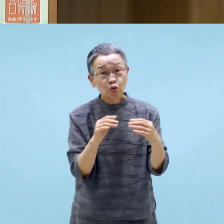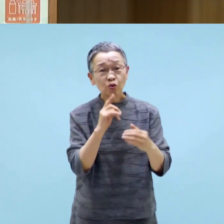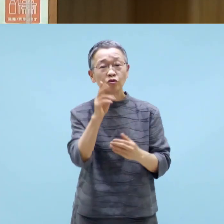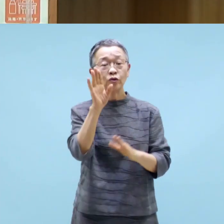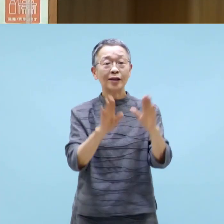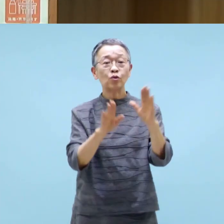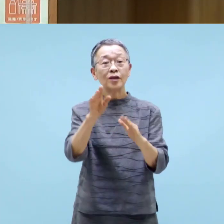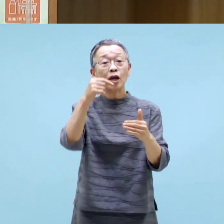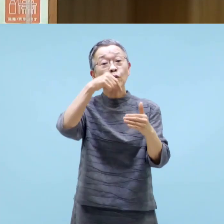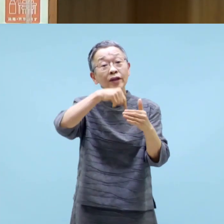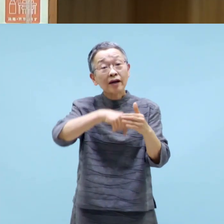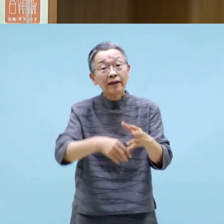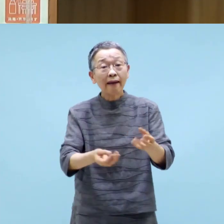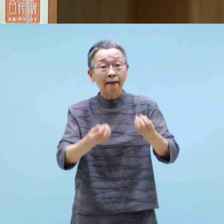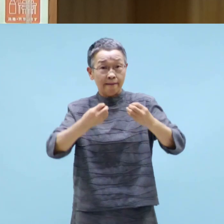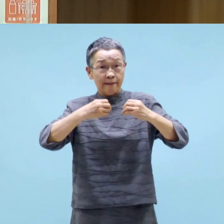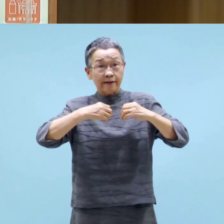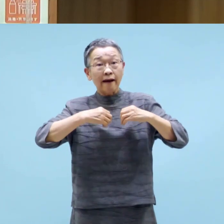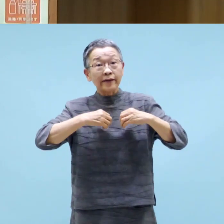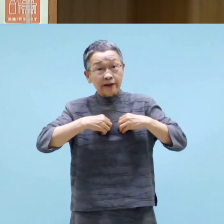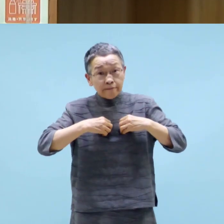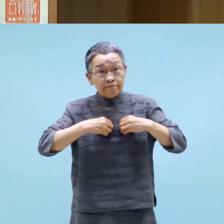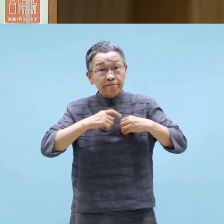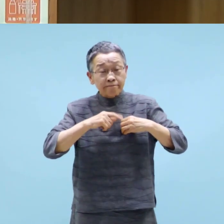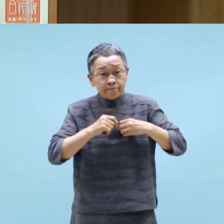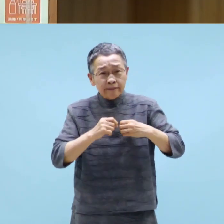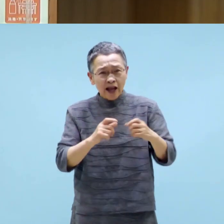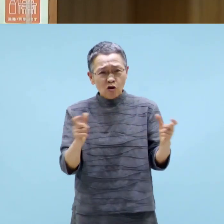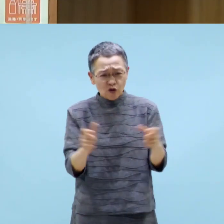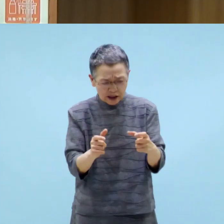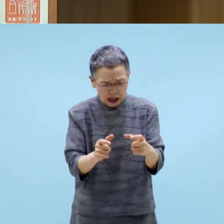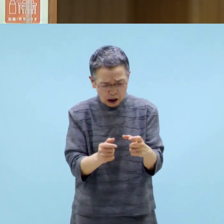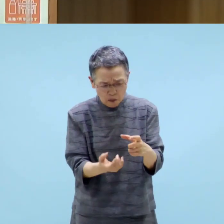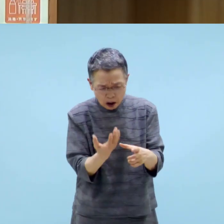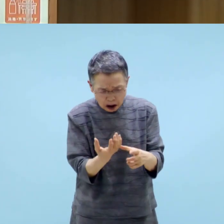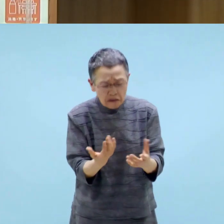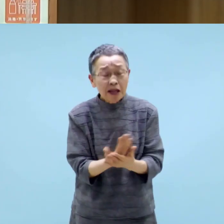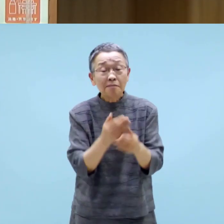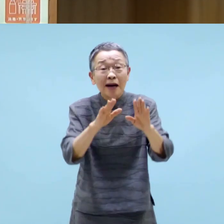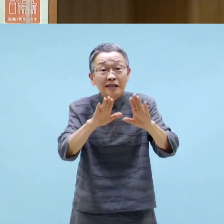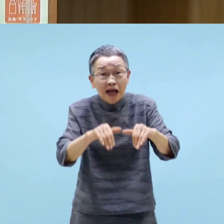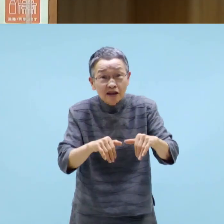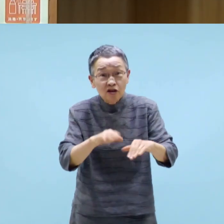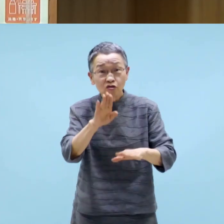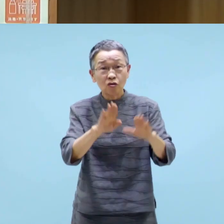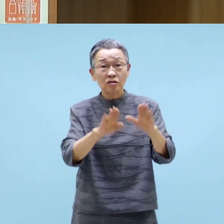感染がクラスターが発生しましたとかですね、そういった事例という